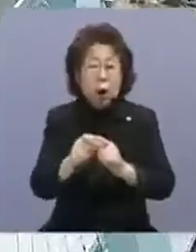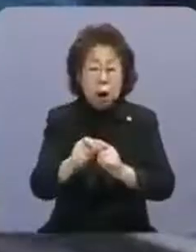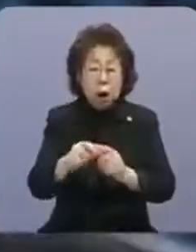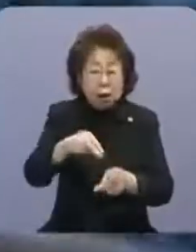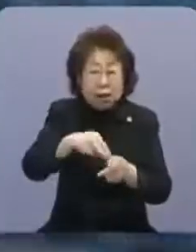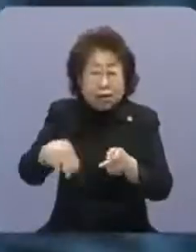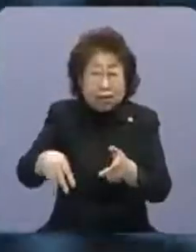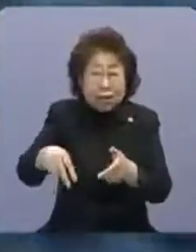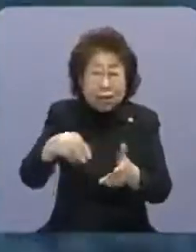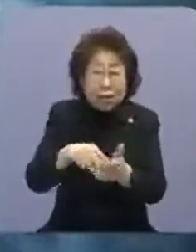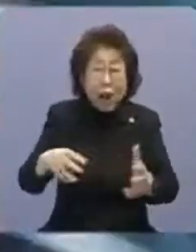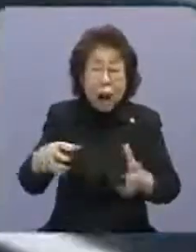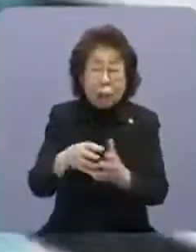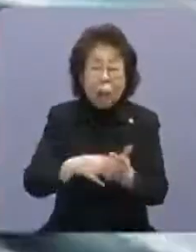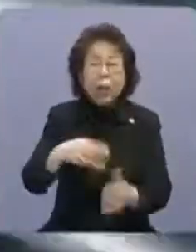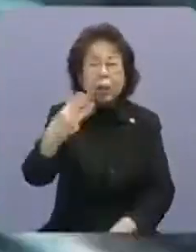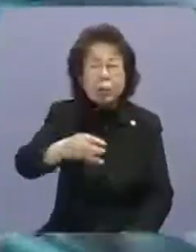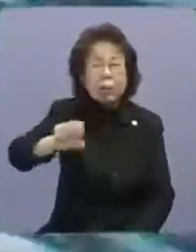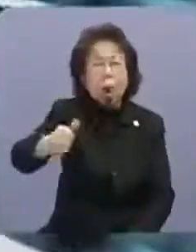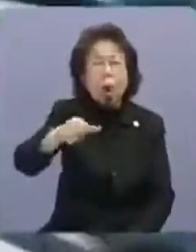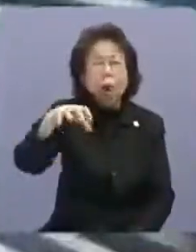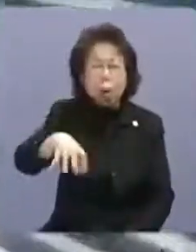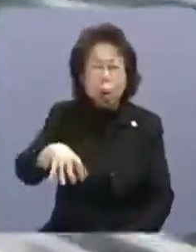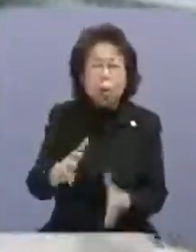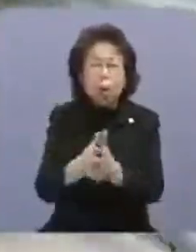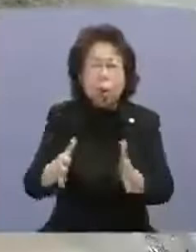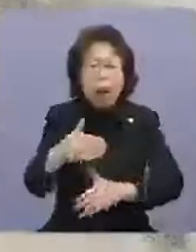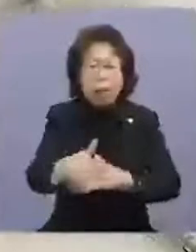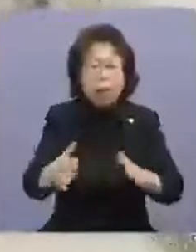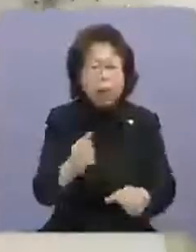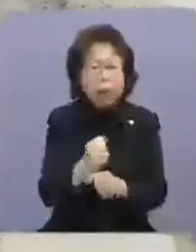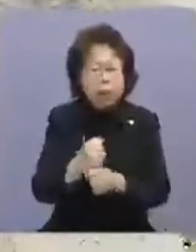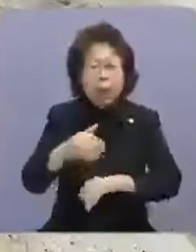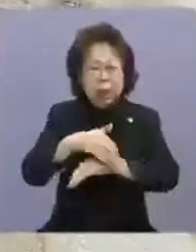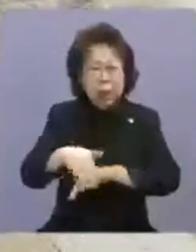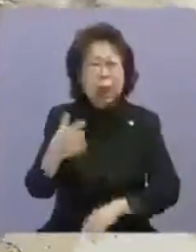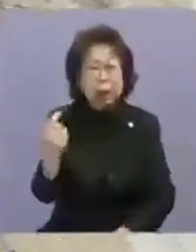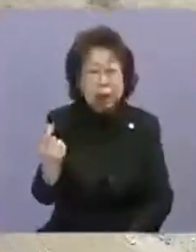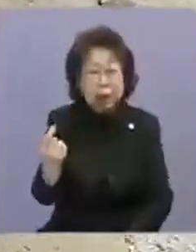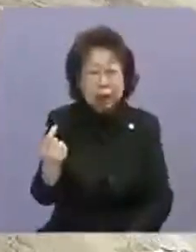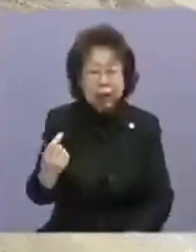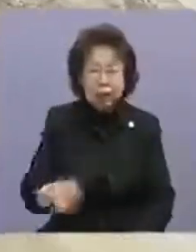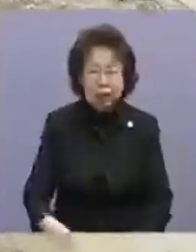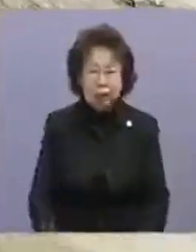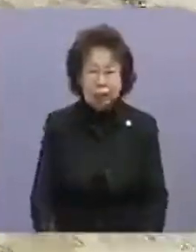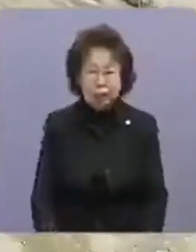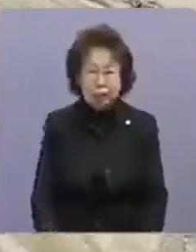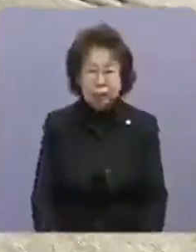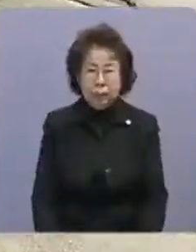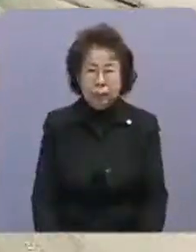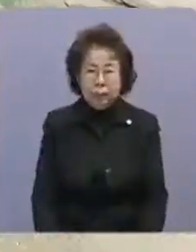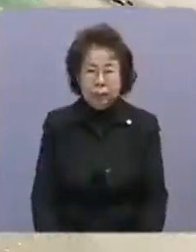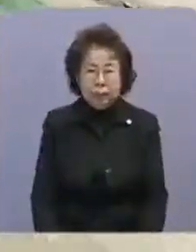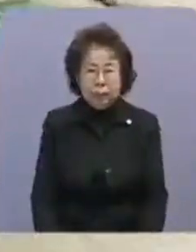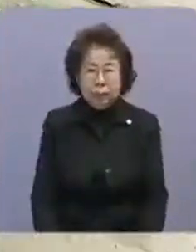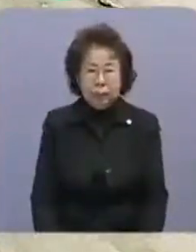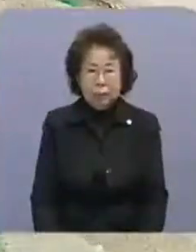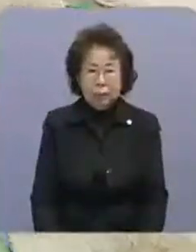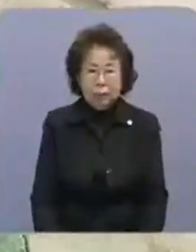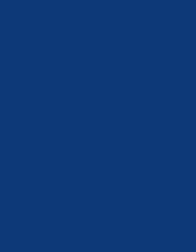기보를 더하면 3500여 시 를 훌쩍 넘을 것으로 예상됩니다 kbs 뉴스 e 드립니다